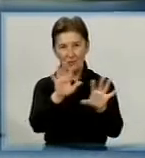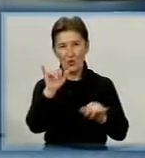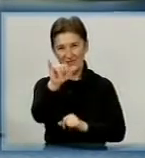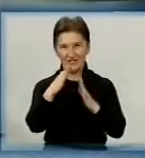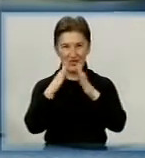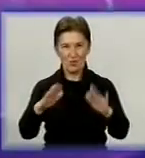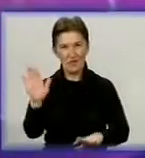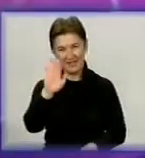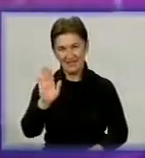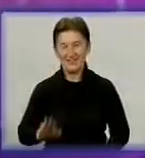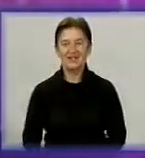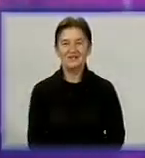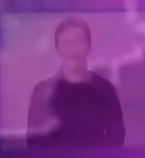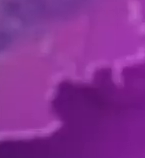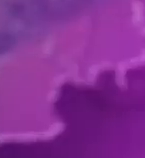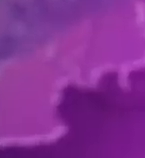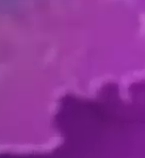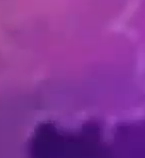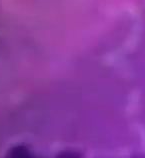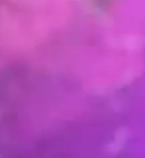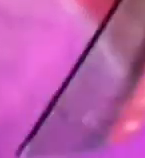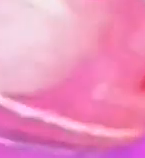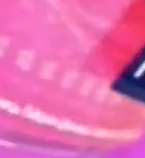До свидания. Спасибо.